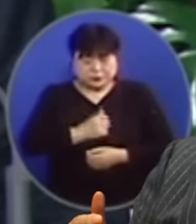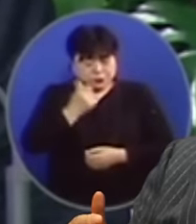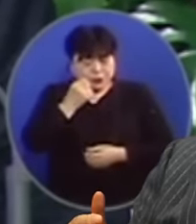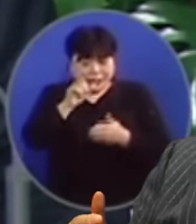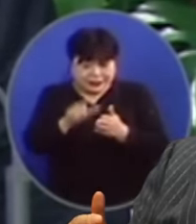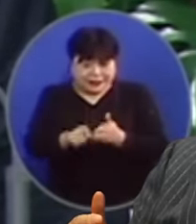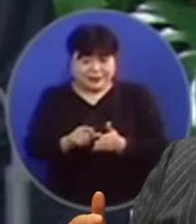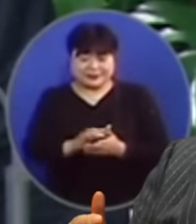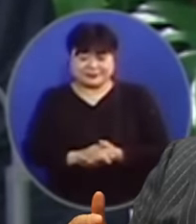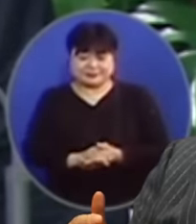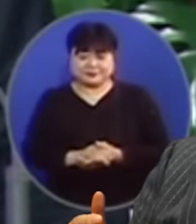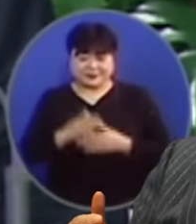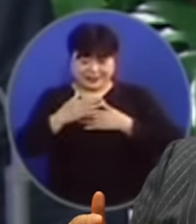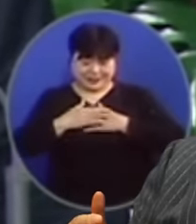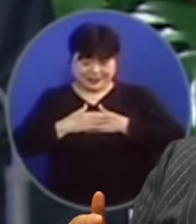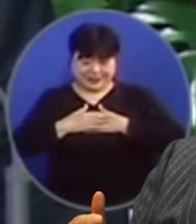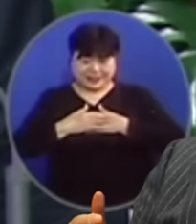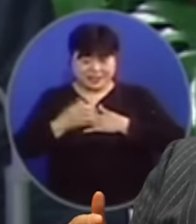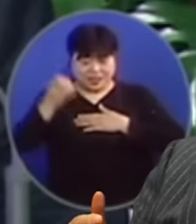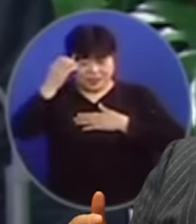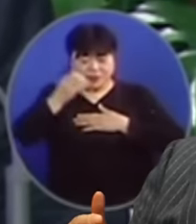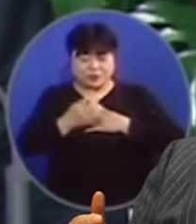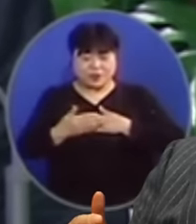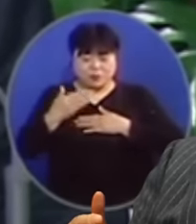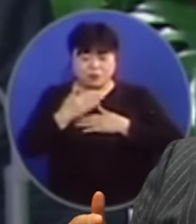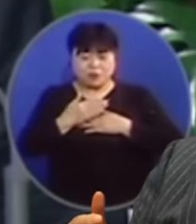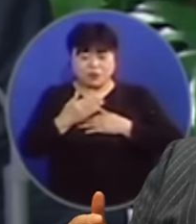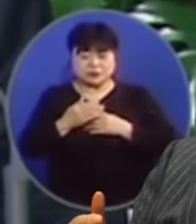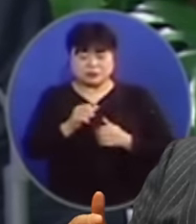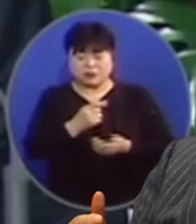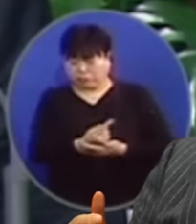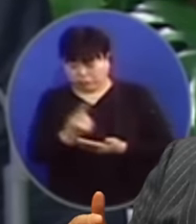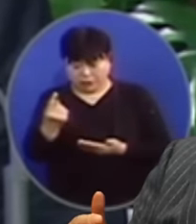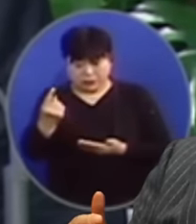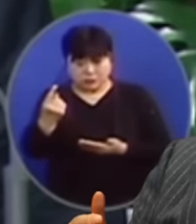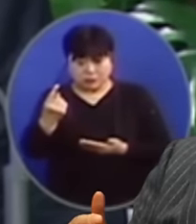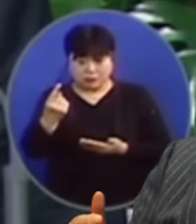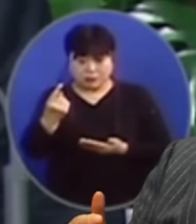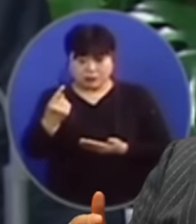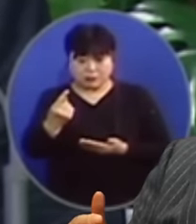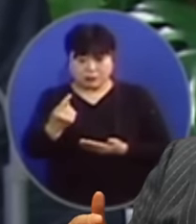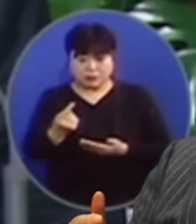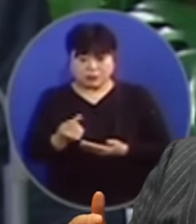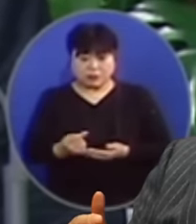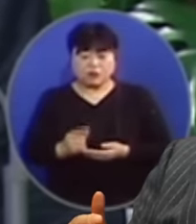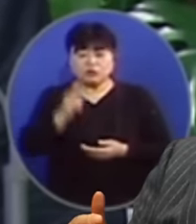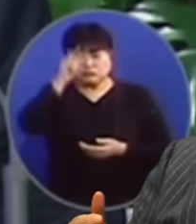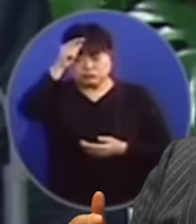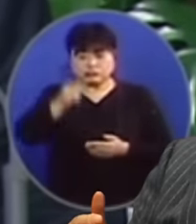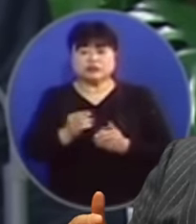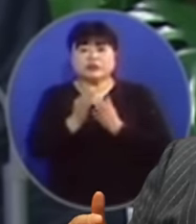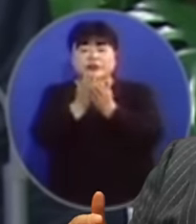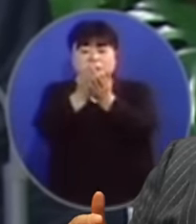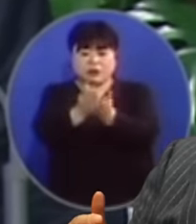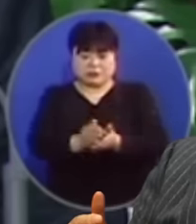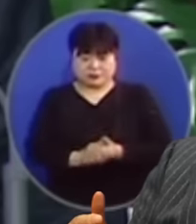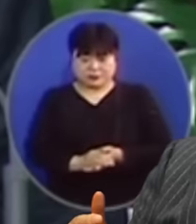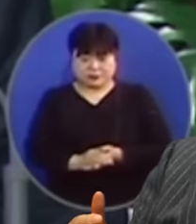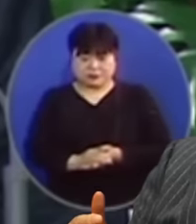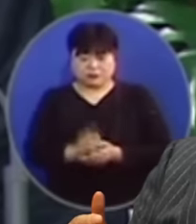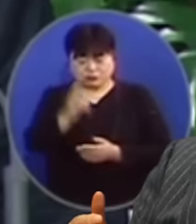때 내가 영혼이 몸에서 퉁 하고 떠나더라고. 우주선을 타고 간 것처럼 퉁 하고